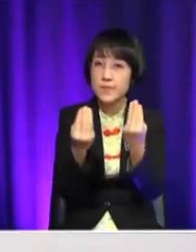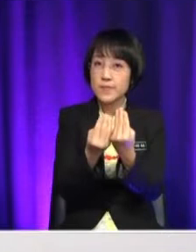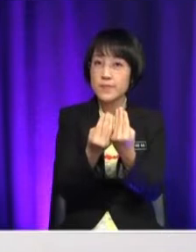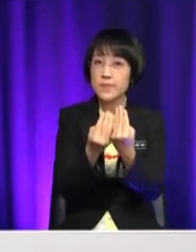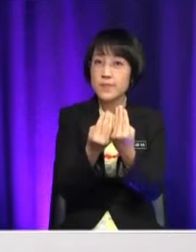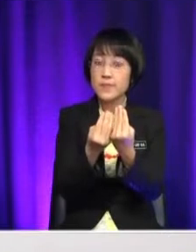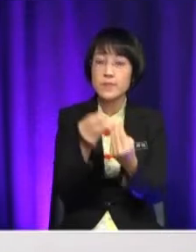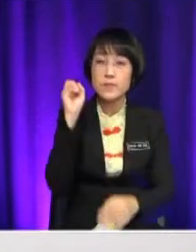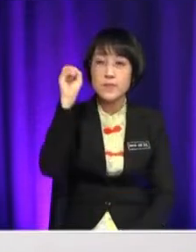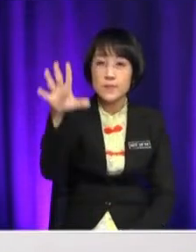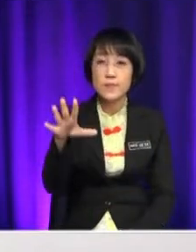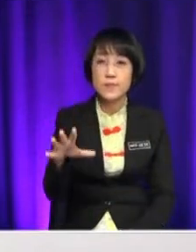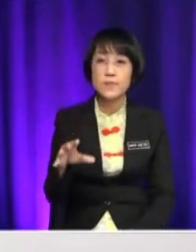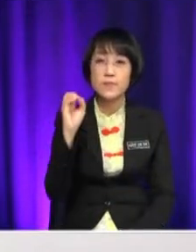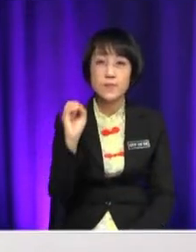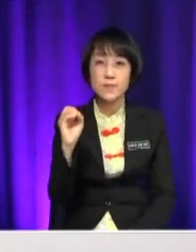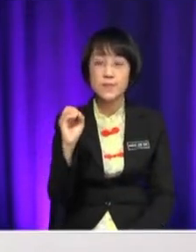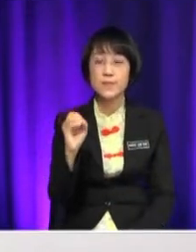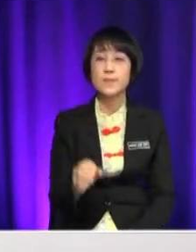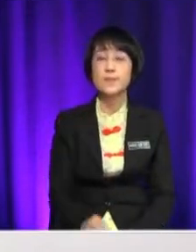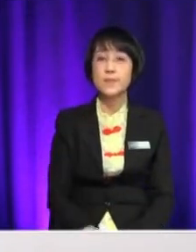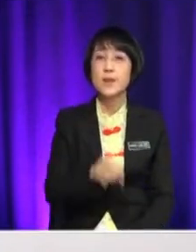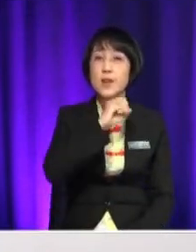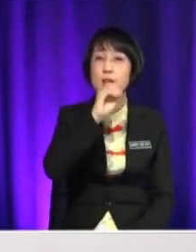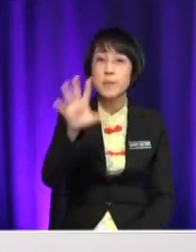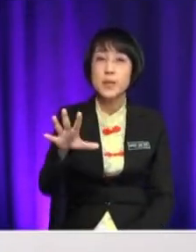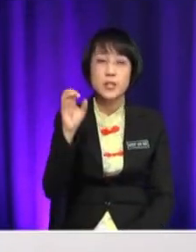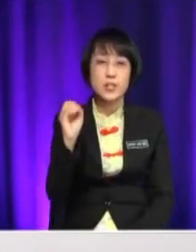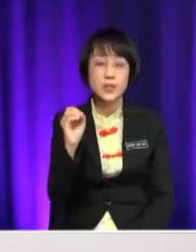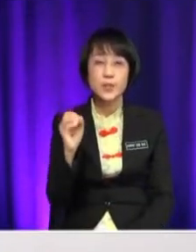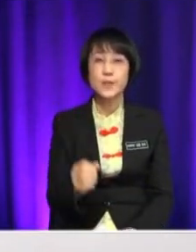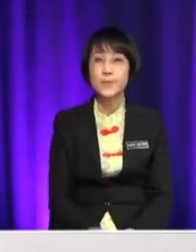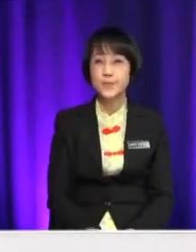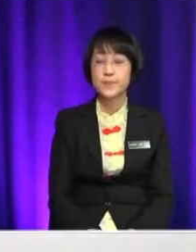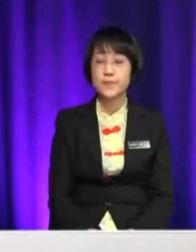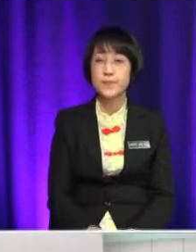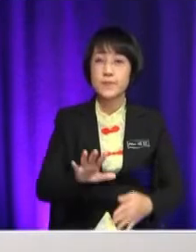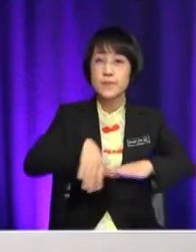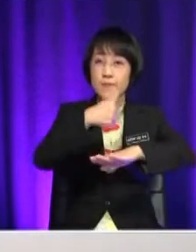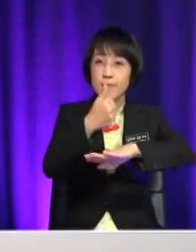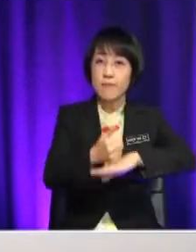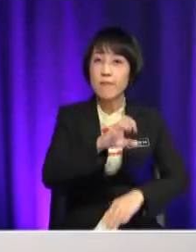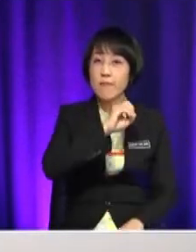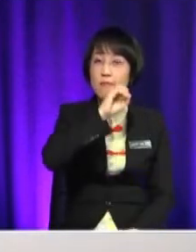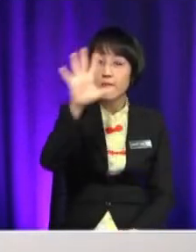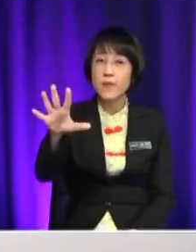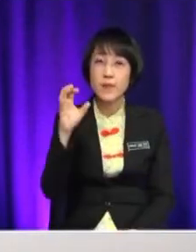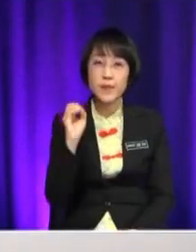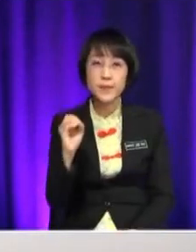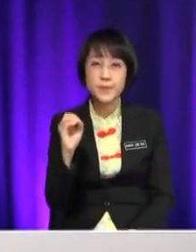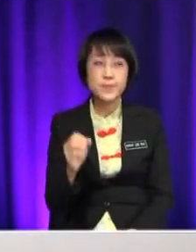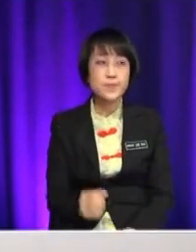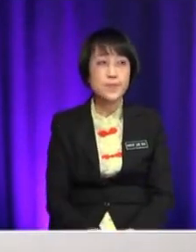pertama di Malaysia. Antara kejayaan yang dicapai selepas penubuhan Trash Hero Langkawi ialah UNESCO